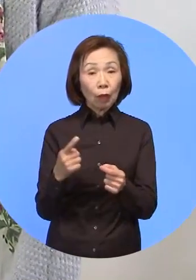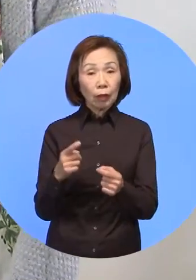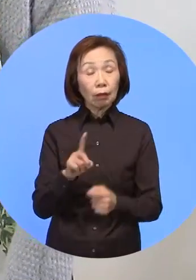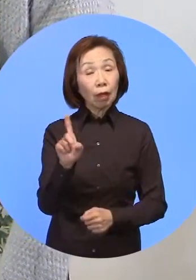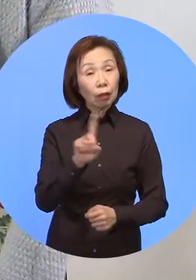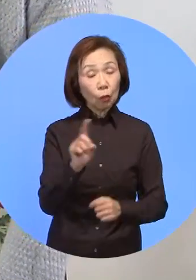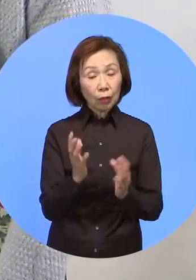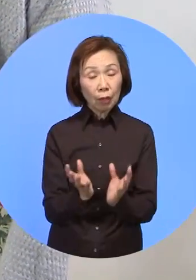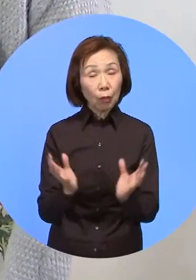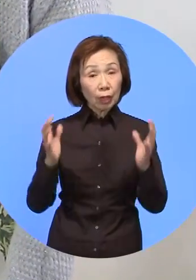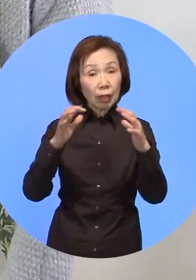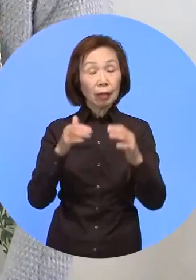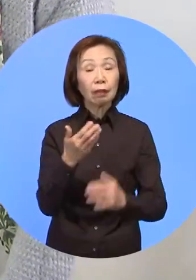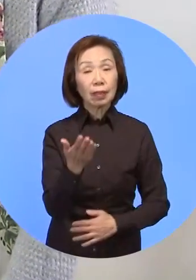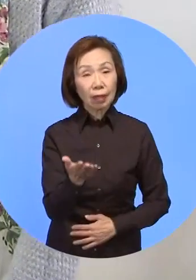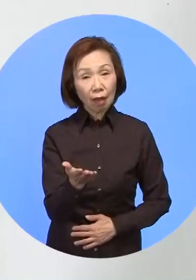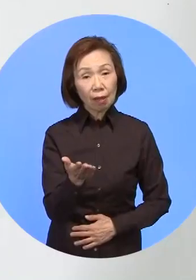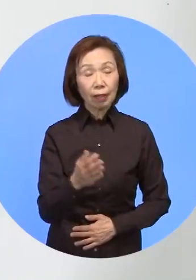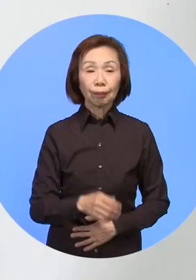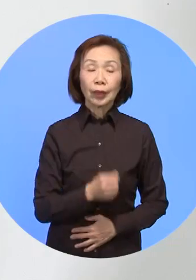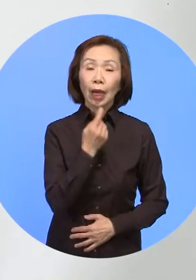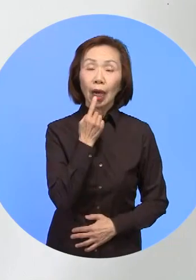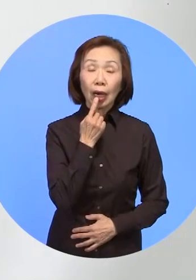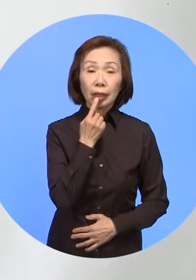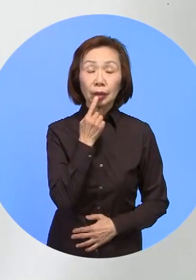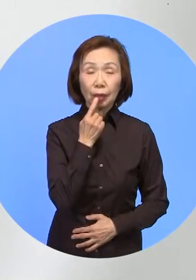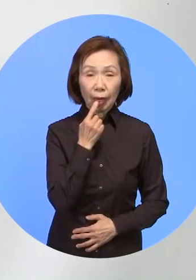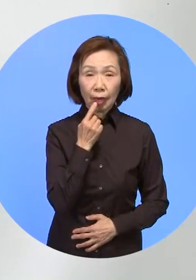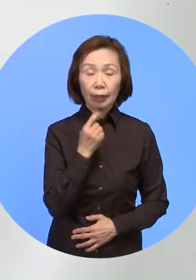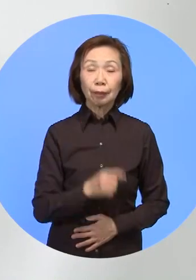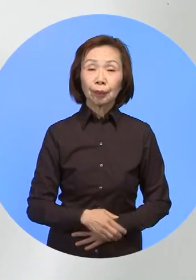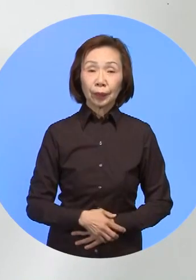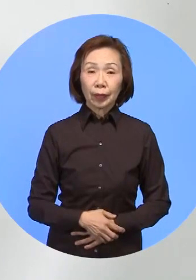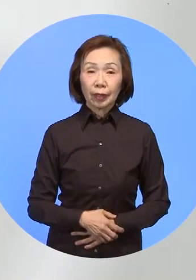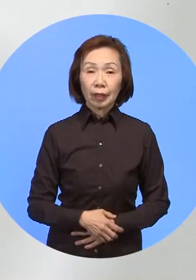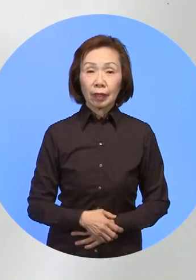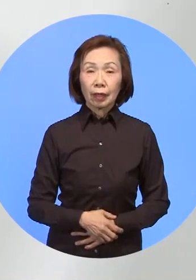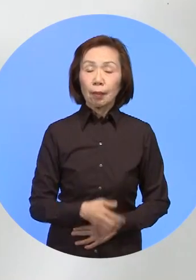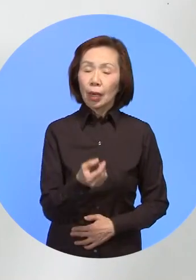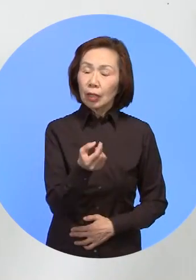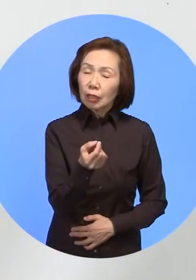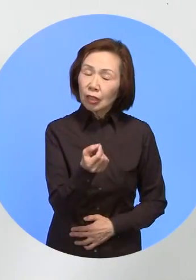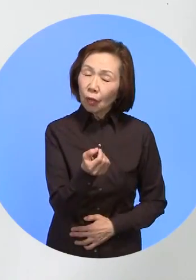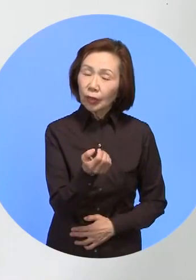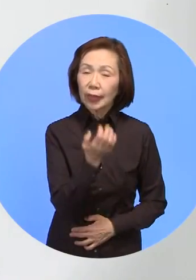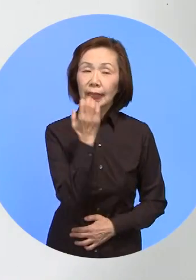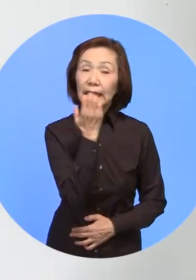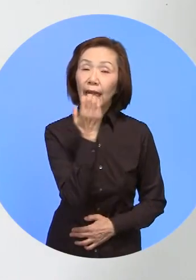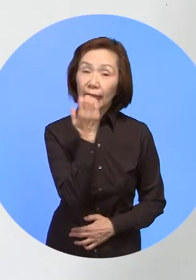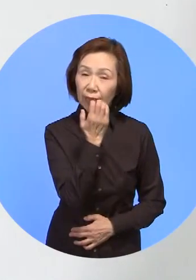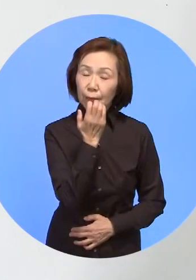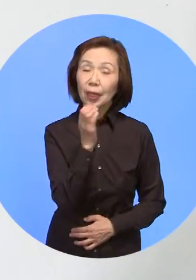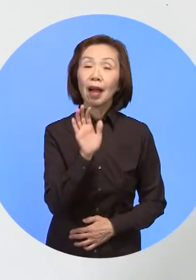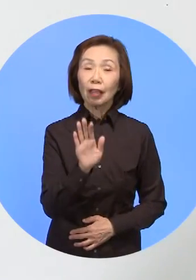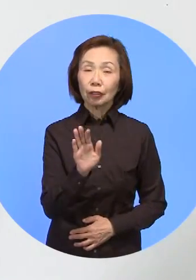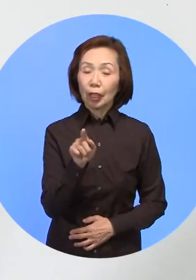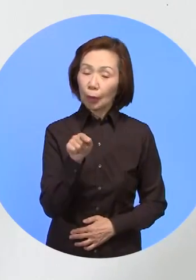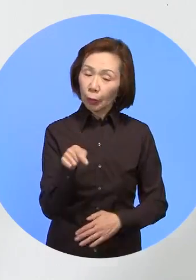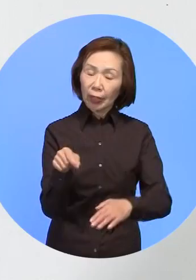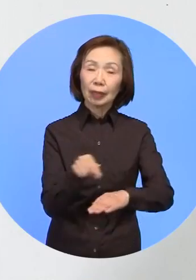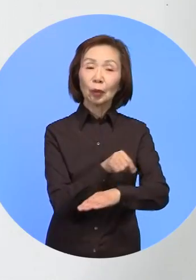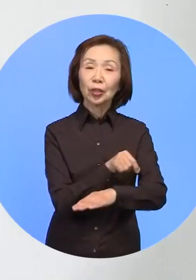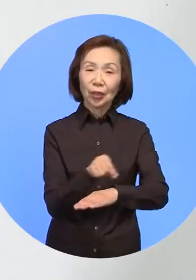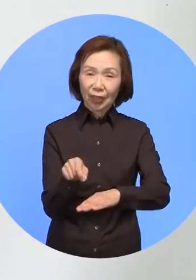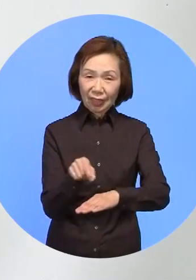先生、クワイってどんな野菜なんですか？ お味的にはホクホクして、で少し苦味がある